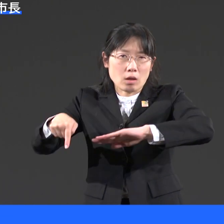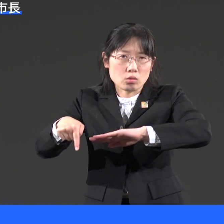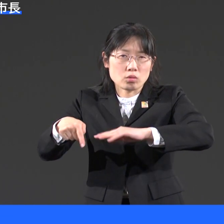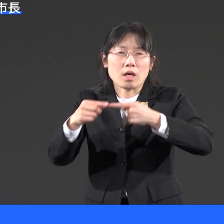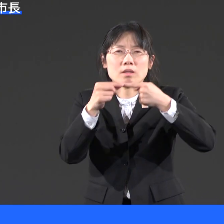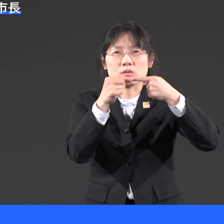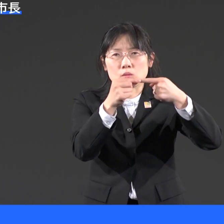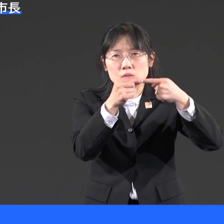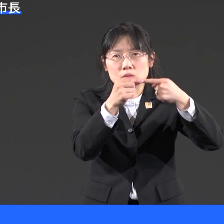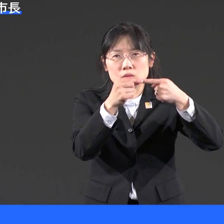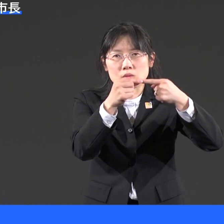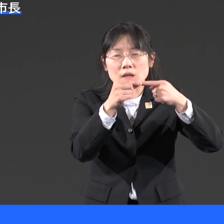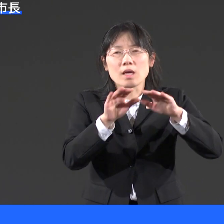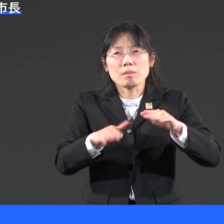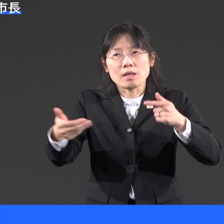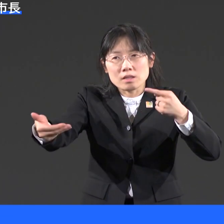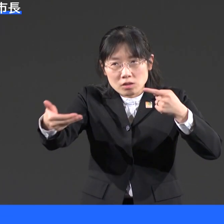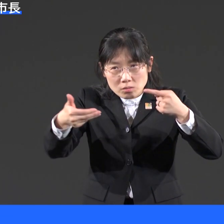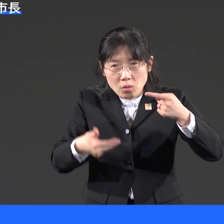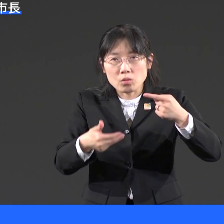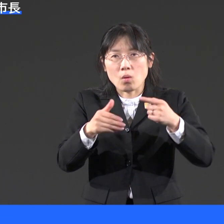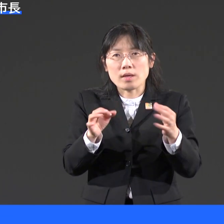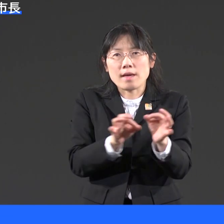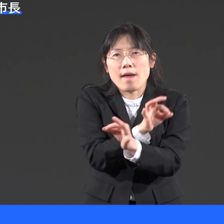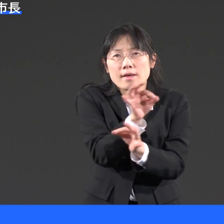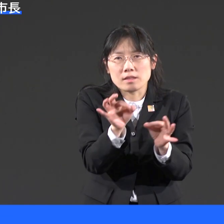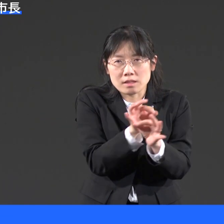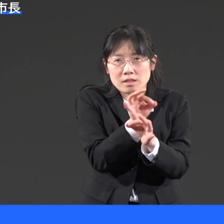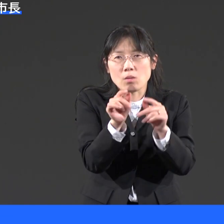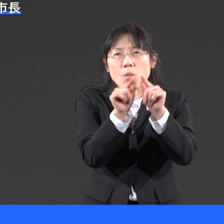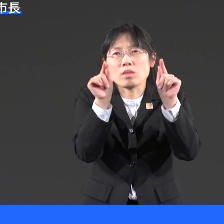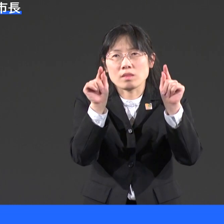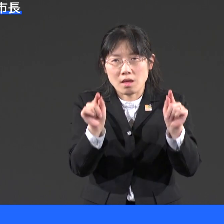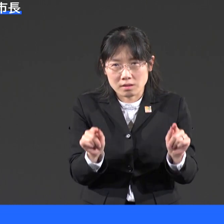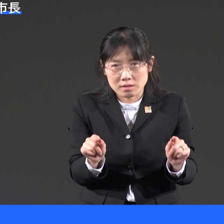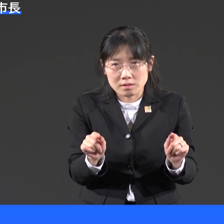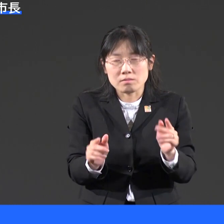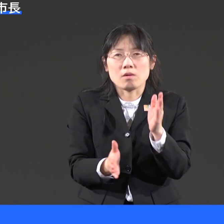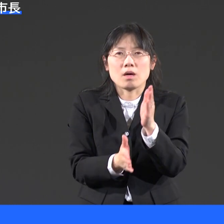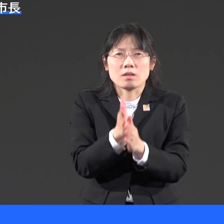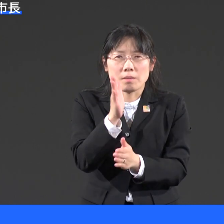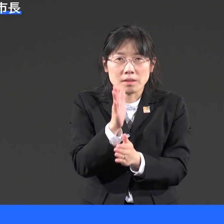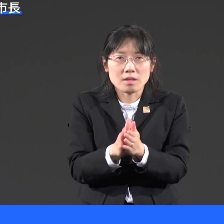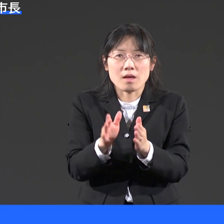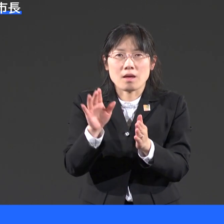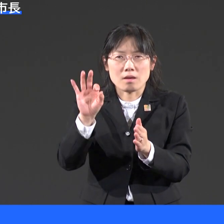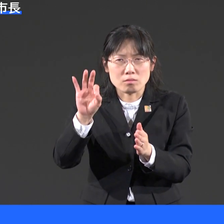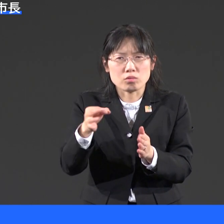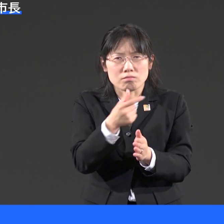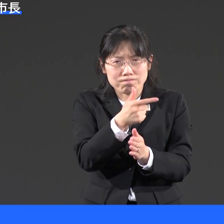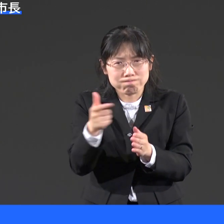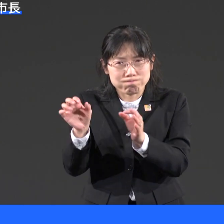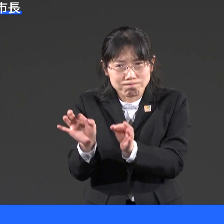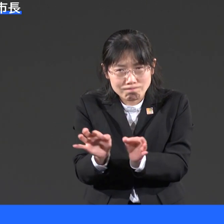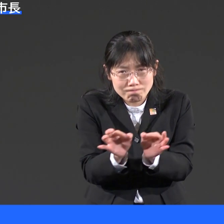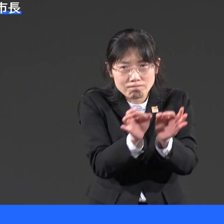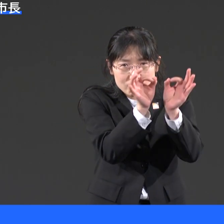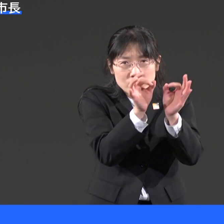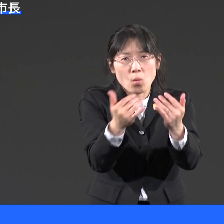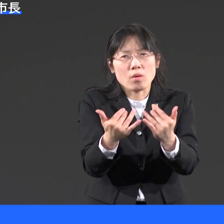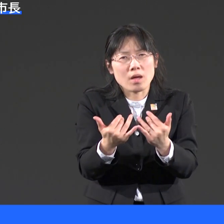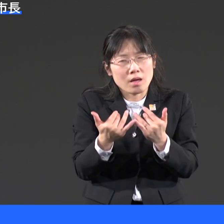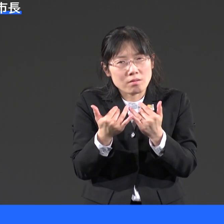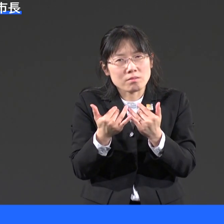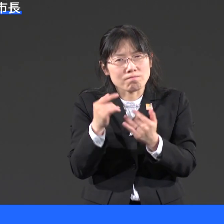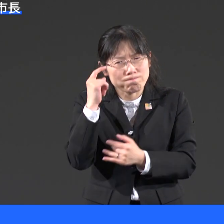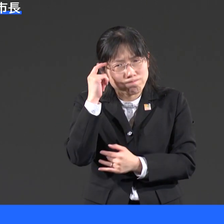が1点、それと今ご質問にあったような経費の問題についても改めて、その物価高騰なりの影響というものを考え